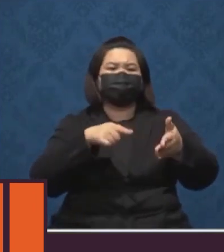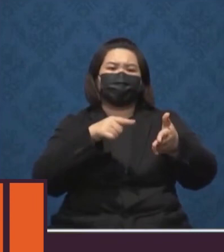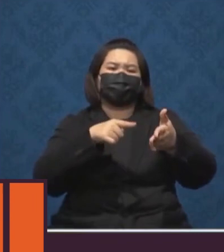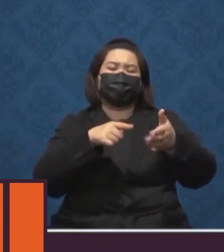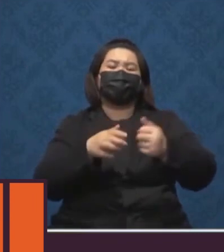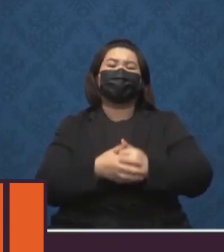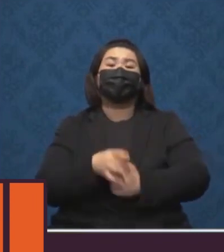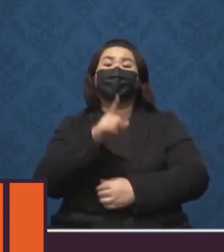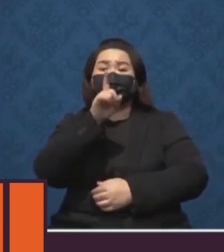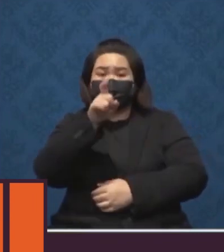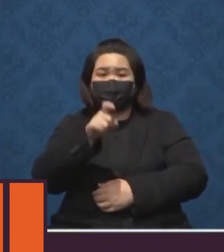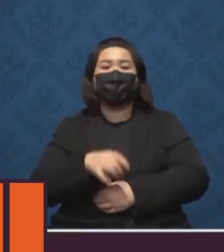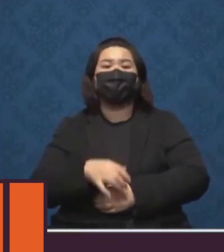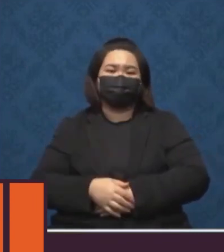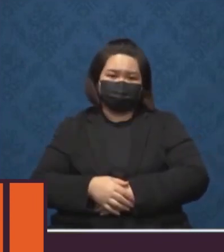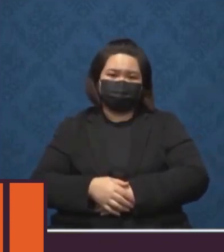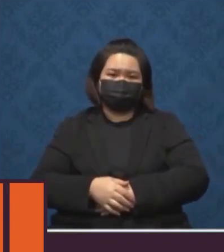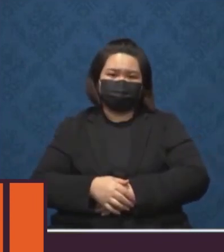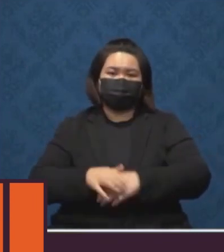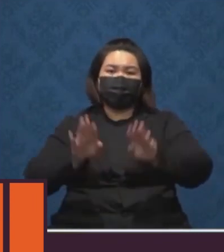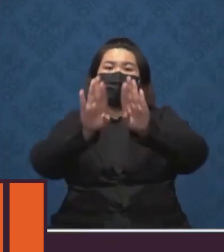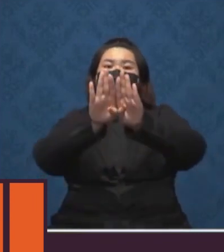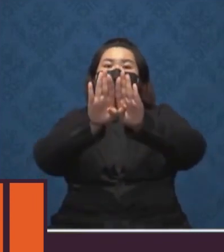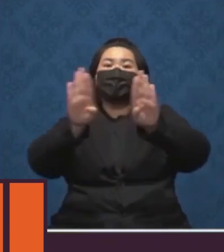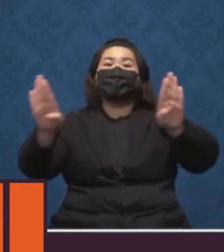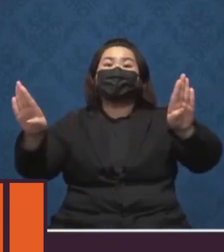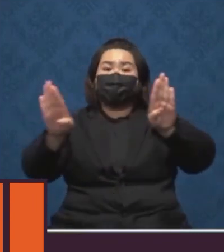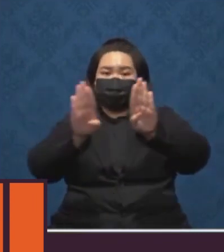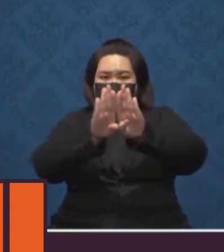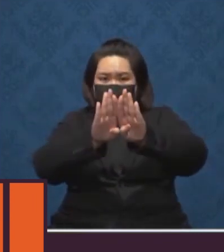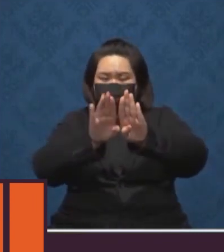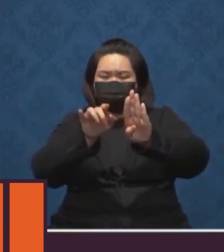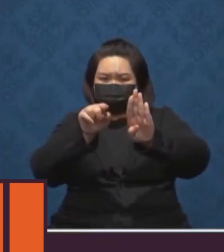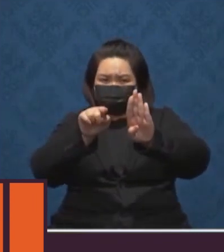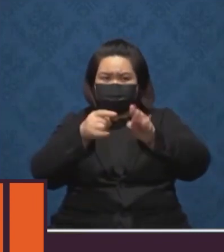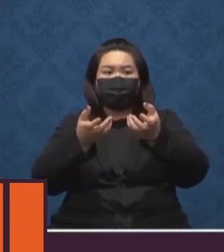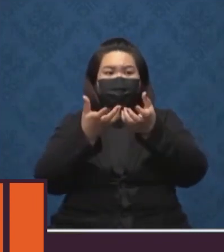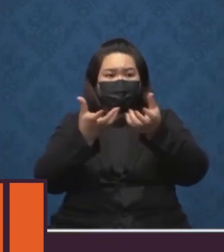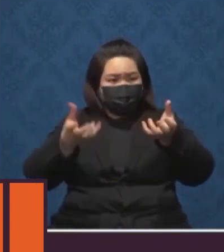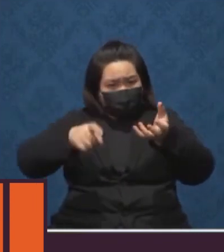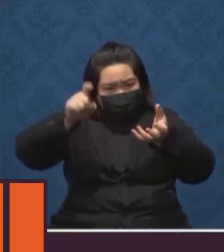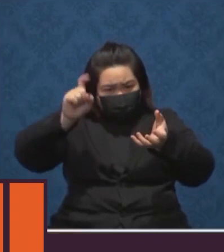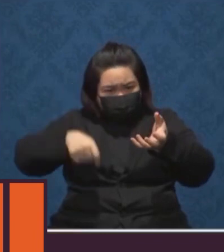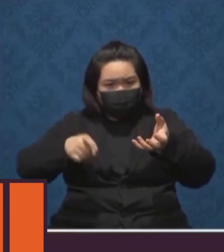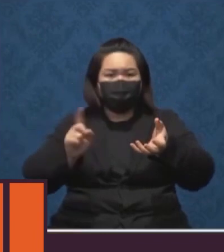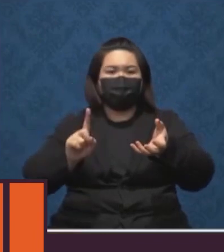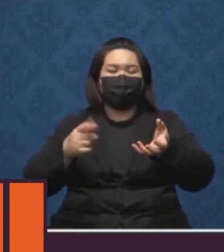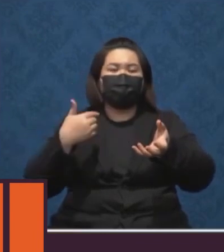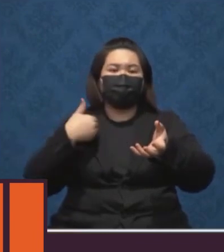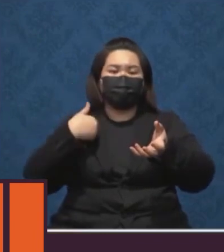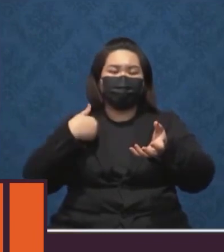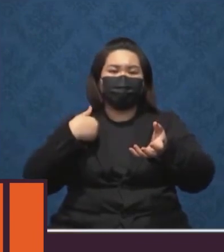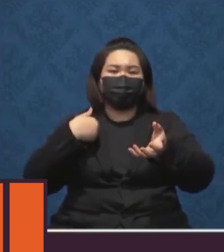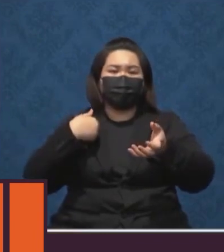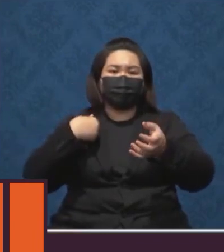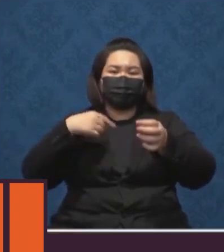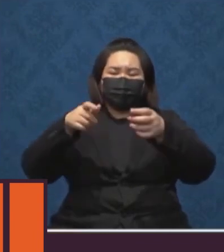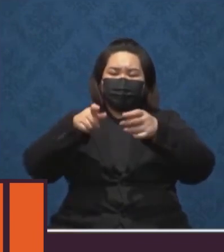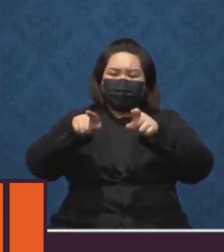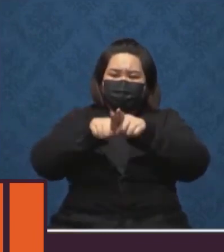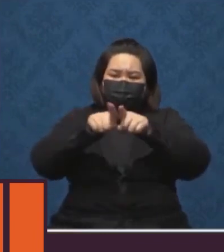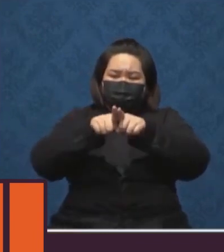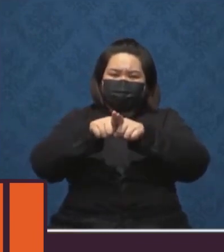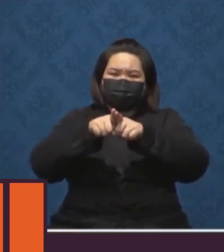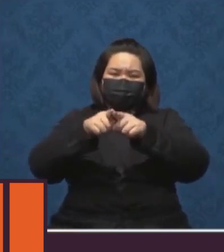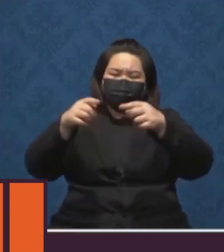การทเราจะทำหนาต่างอลูมิเนมสับาล อุปกรณพื้ฐานแน เลยนะครับมกตองมีปัการลบคม คีมยงรีเวท